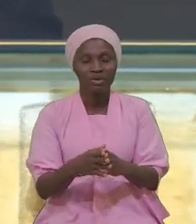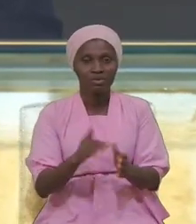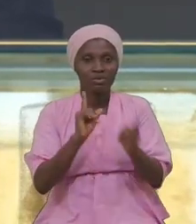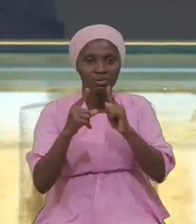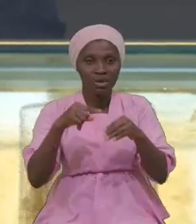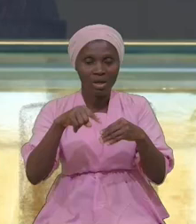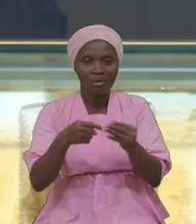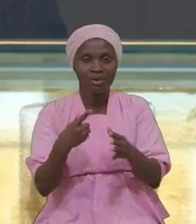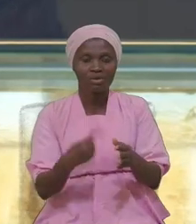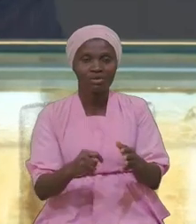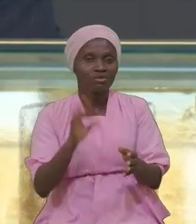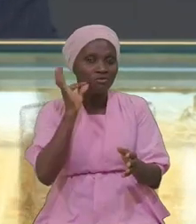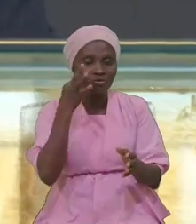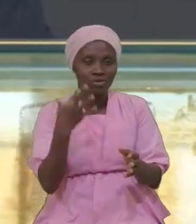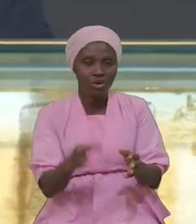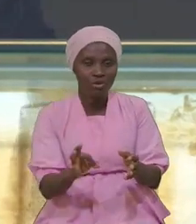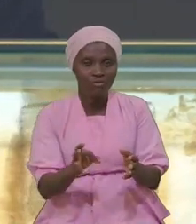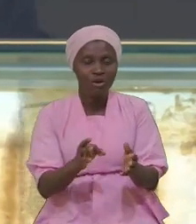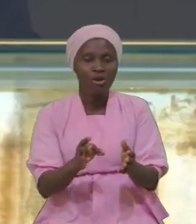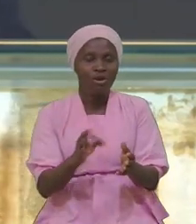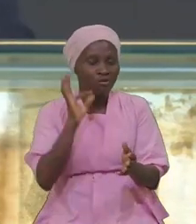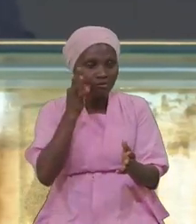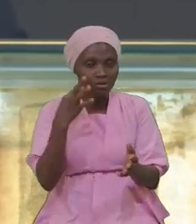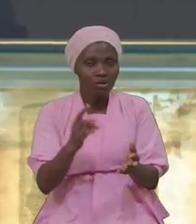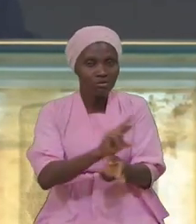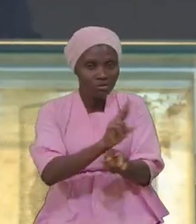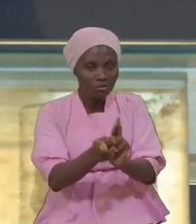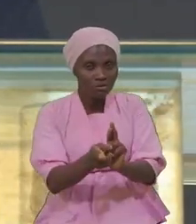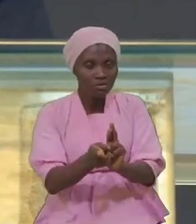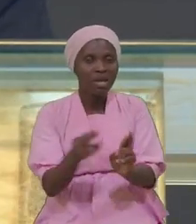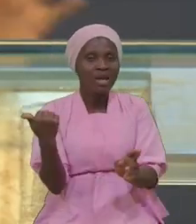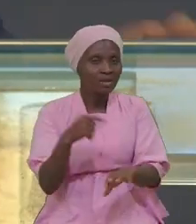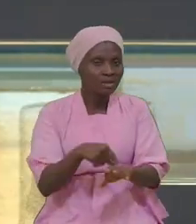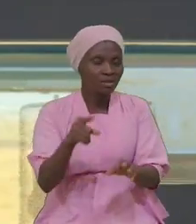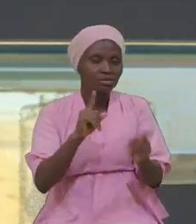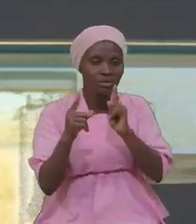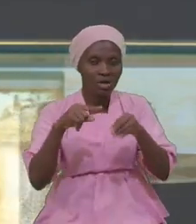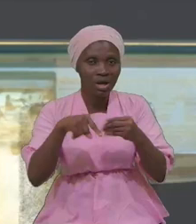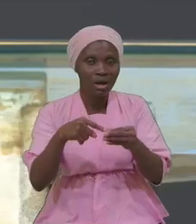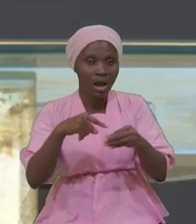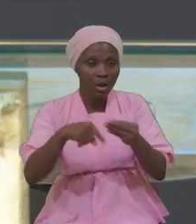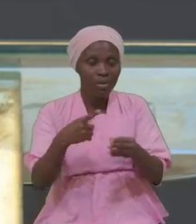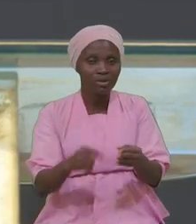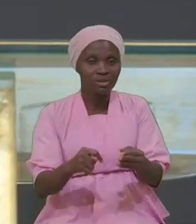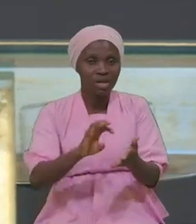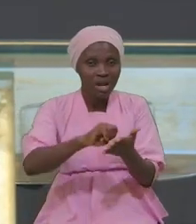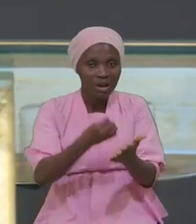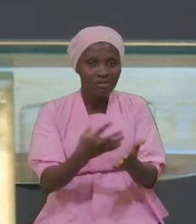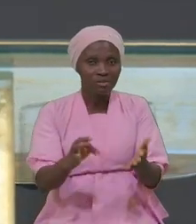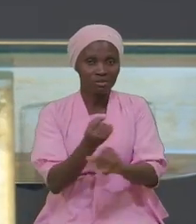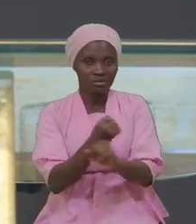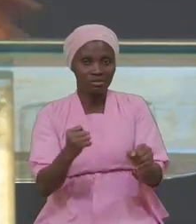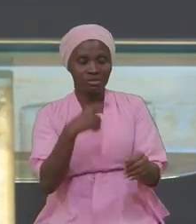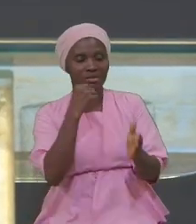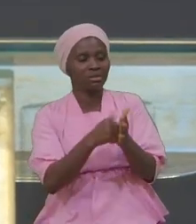la repentance, lorsque vous parlez de l'évidence du salut. Il dit que moi, je ne connais rien de cela, je ne veux